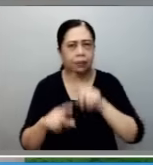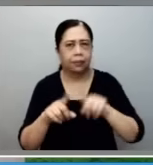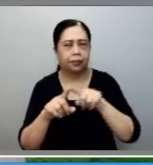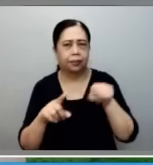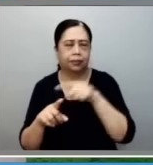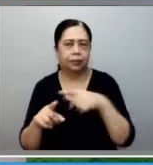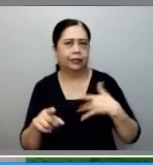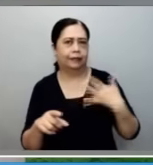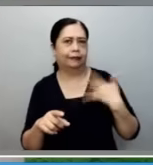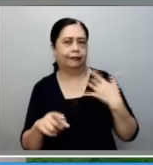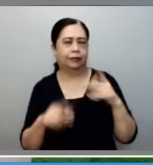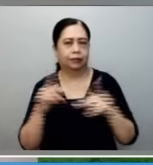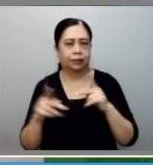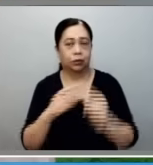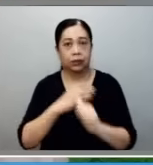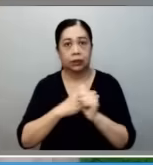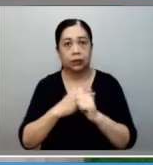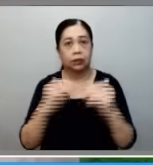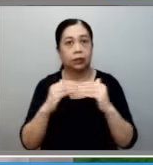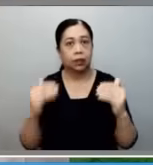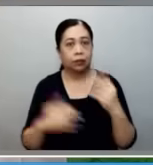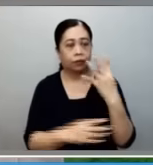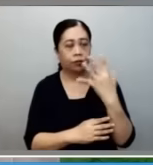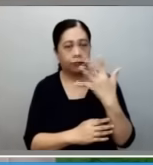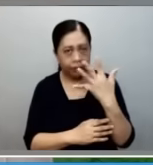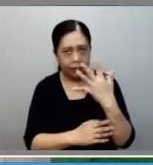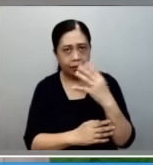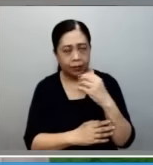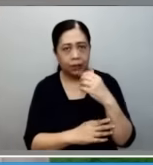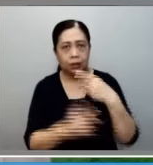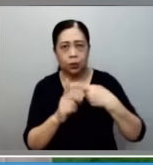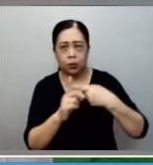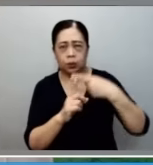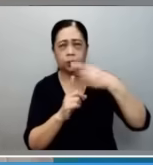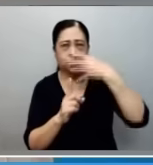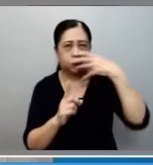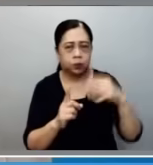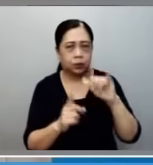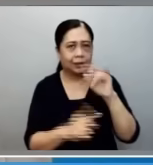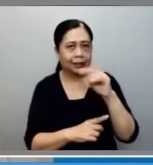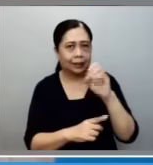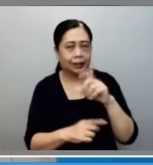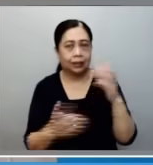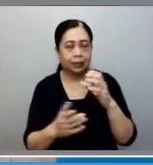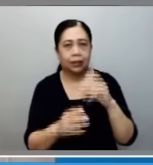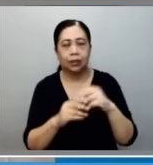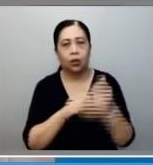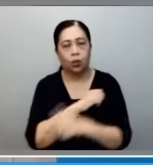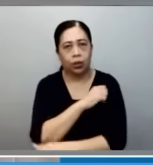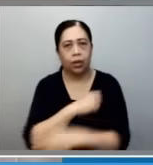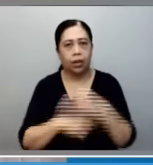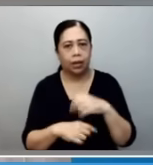kapuso. Nasa danger level naman ang 45 degrees Celsius na heat index forecast sa Kasiguran, Aurora at